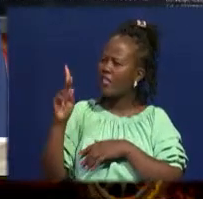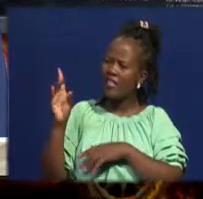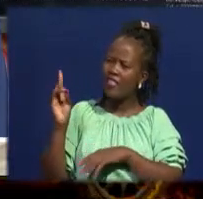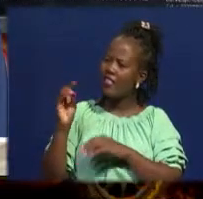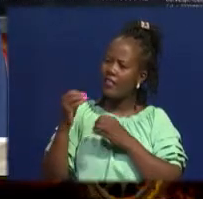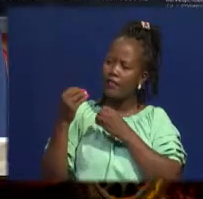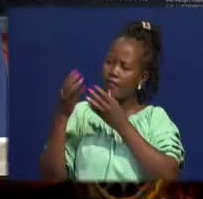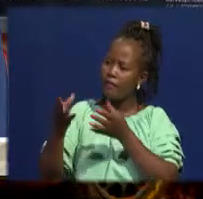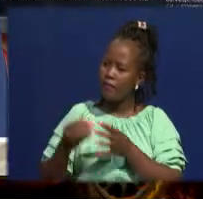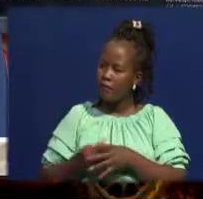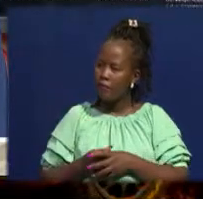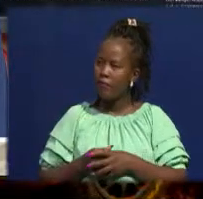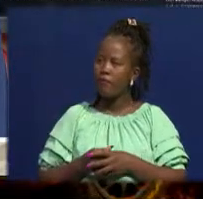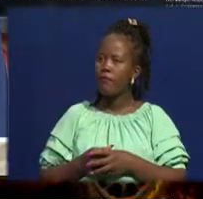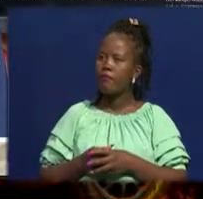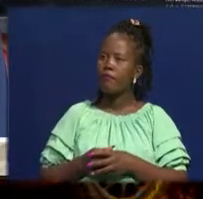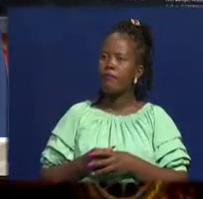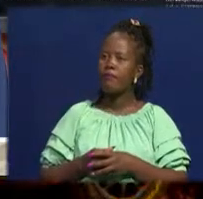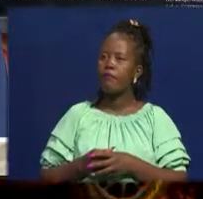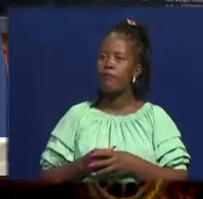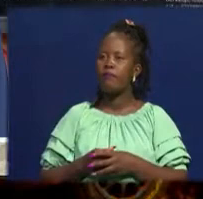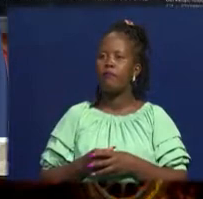wako.